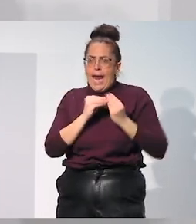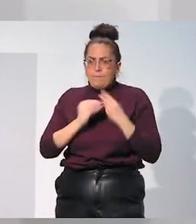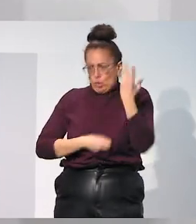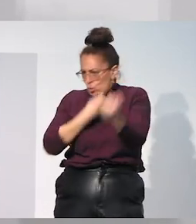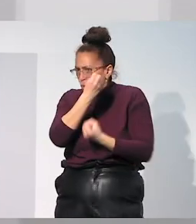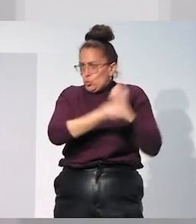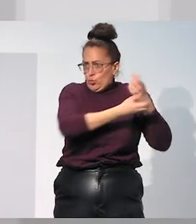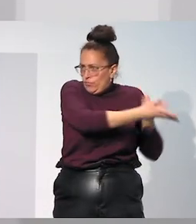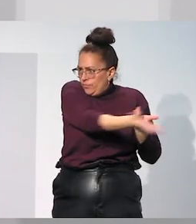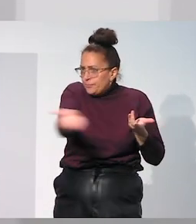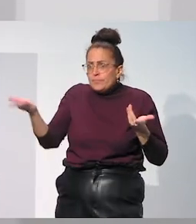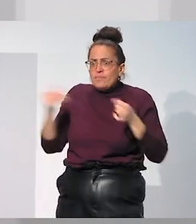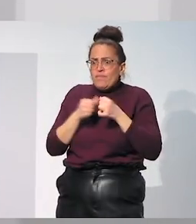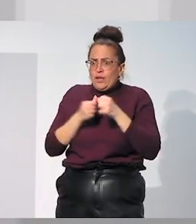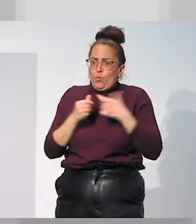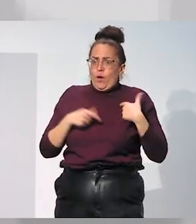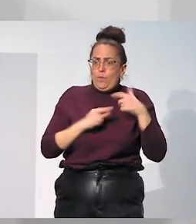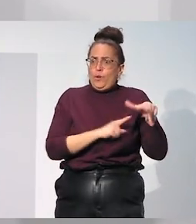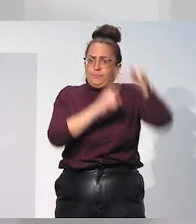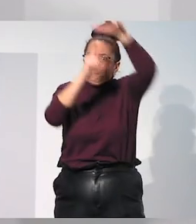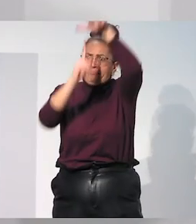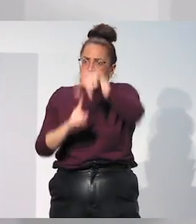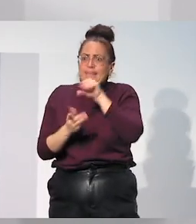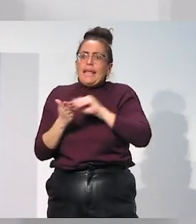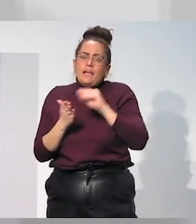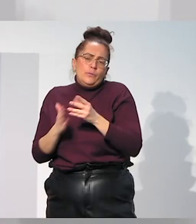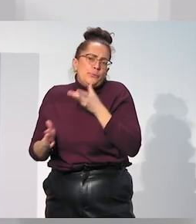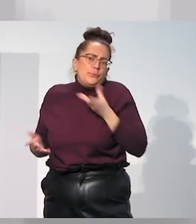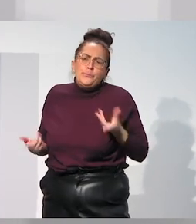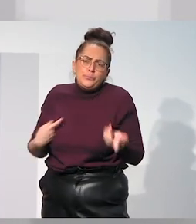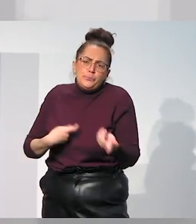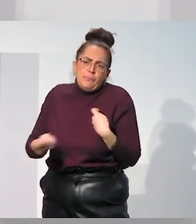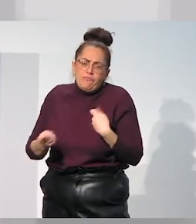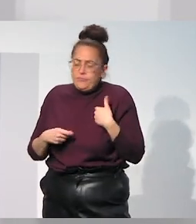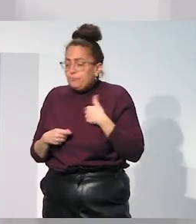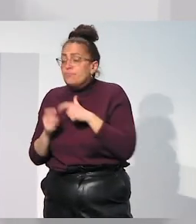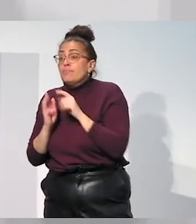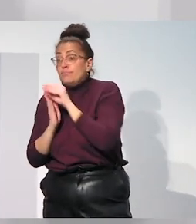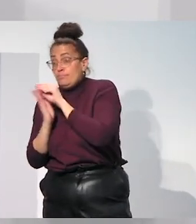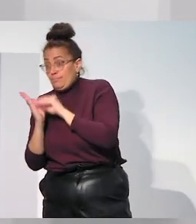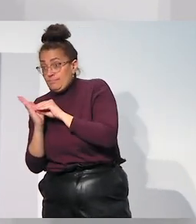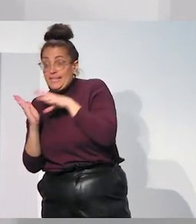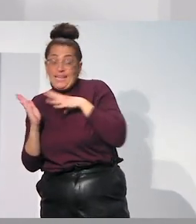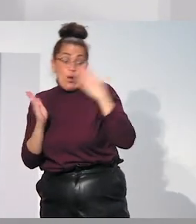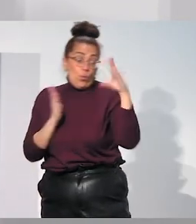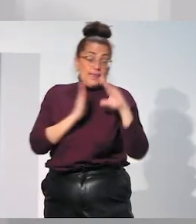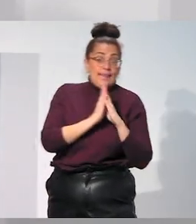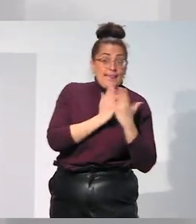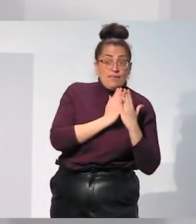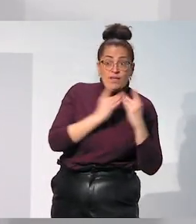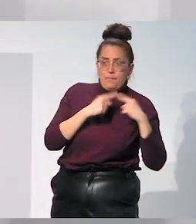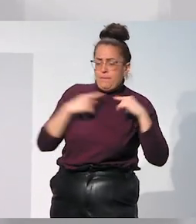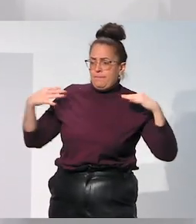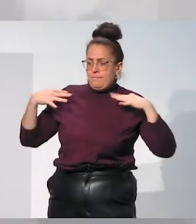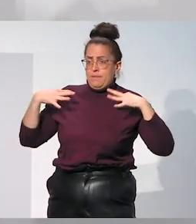ce livre, en fait, s'est imposé et a percuté un autre chantier hein, qu'il a réduit littéralement en miettes. Ce n'est